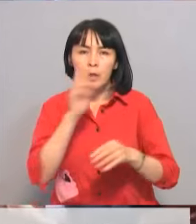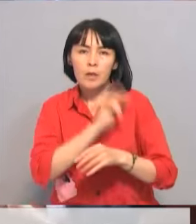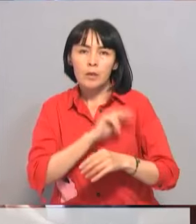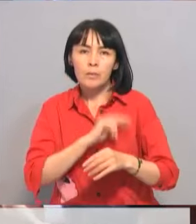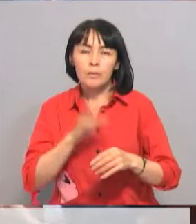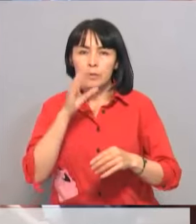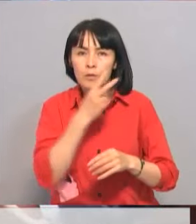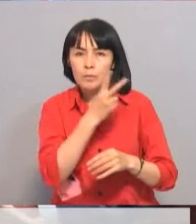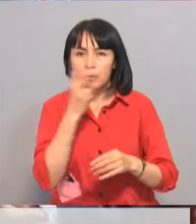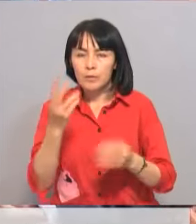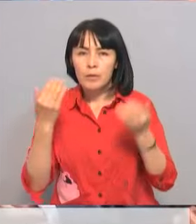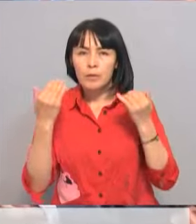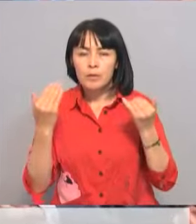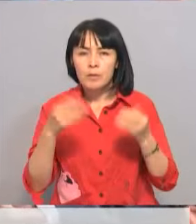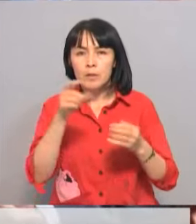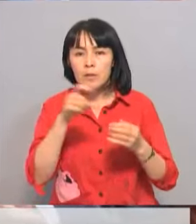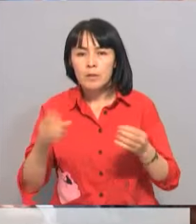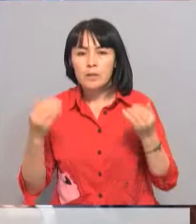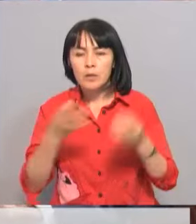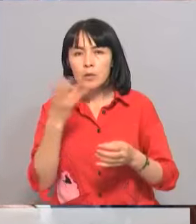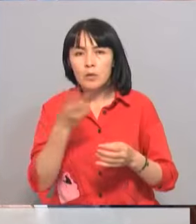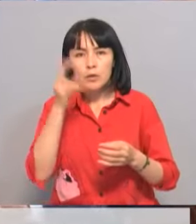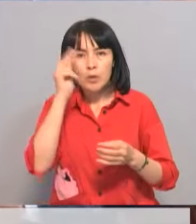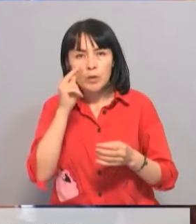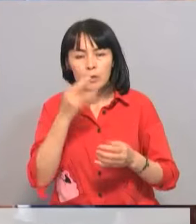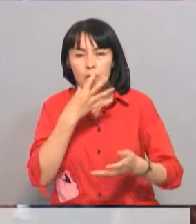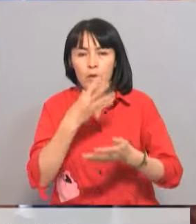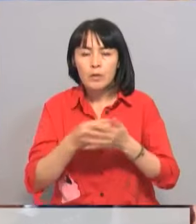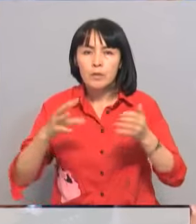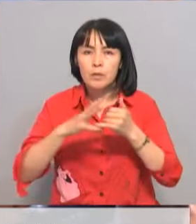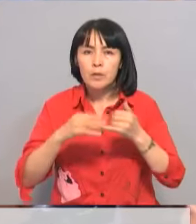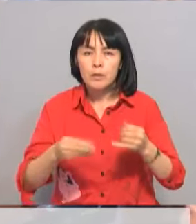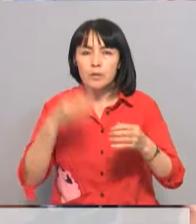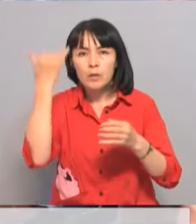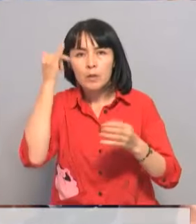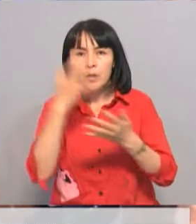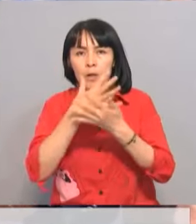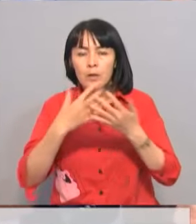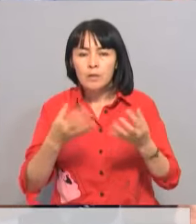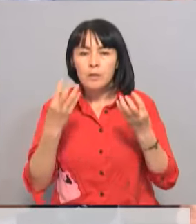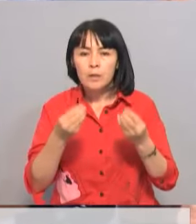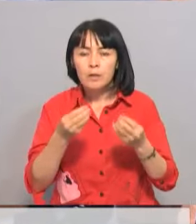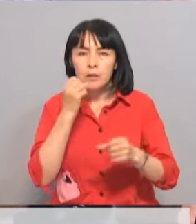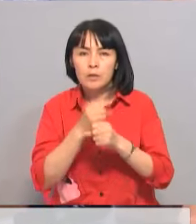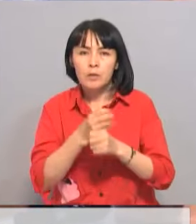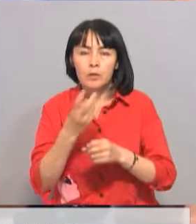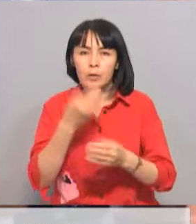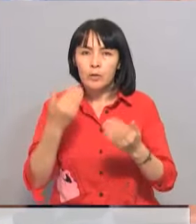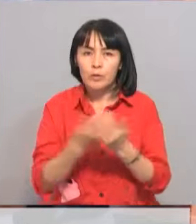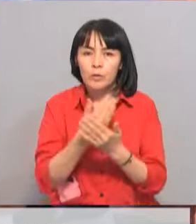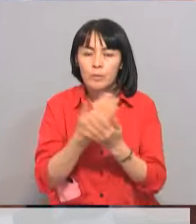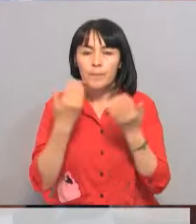работы. Смотрит на благосостояние населения. Нужно научиться осваивать землю. В животноводстве тоже надо стремиться к